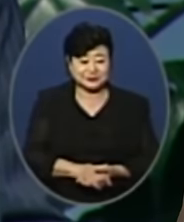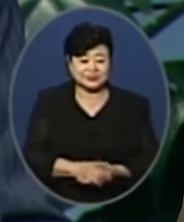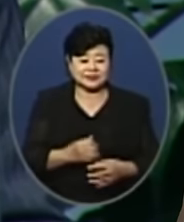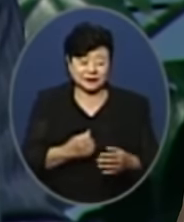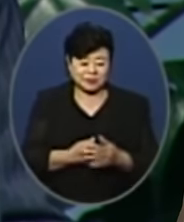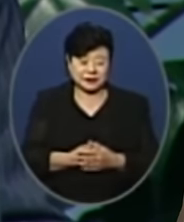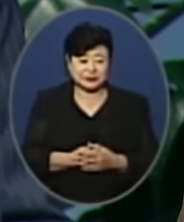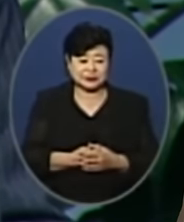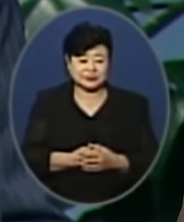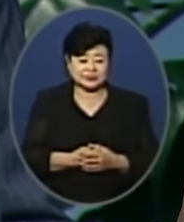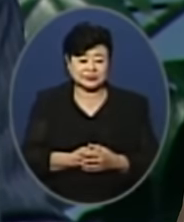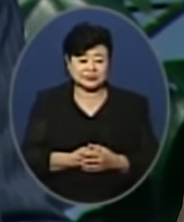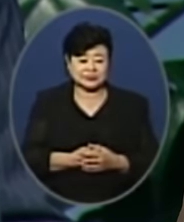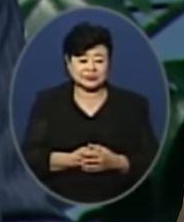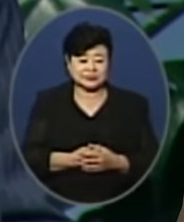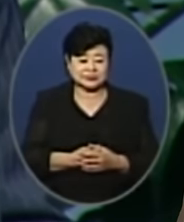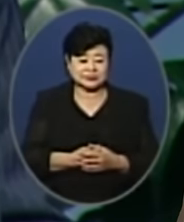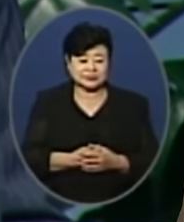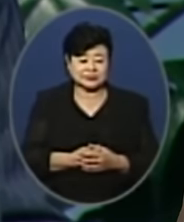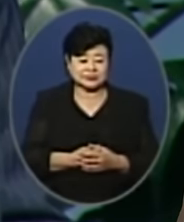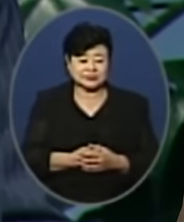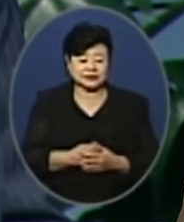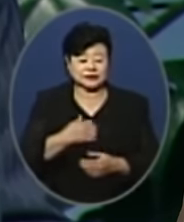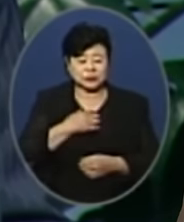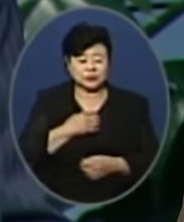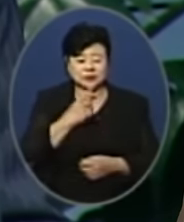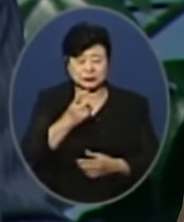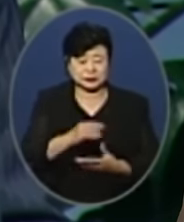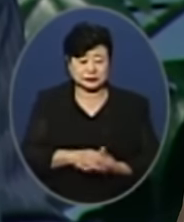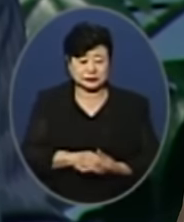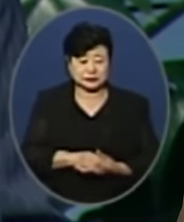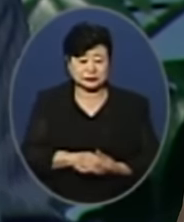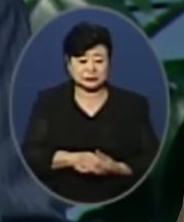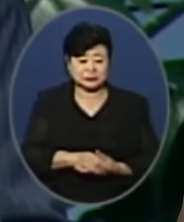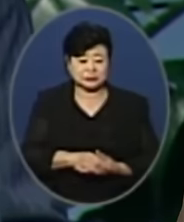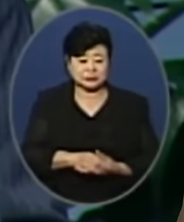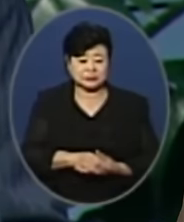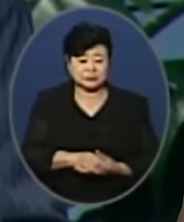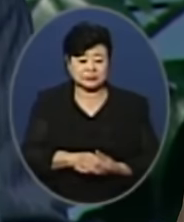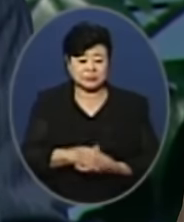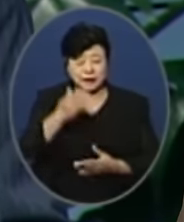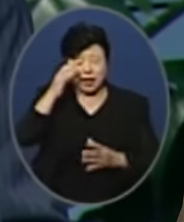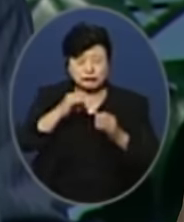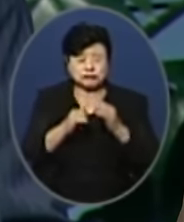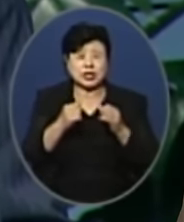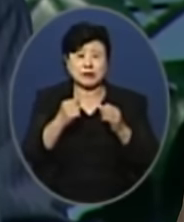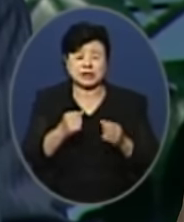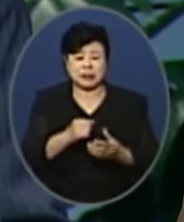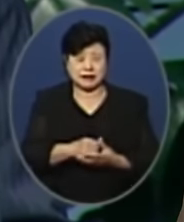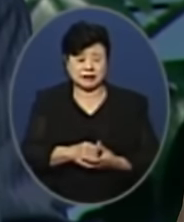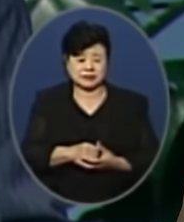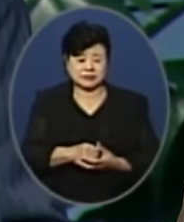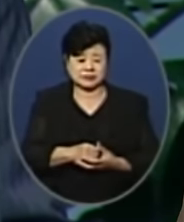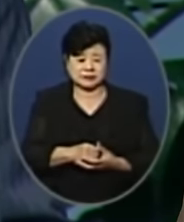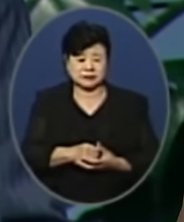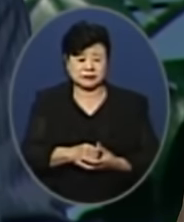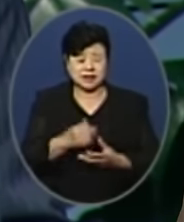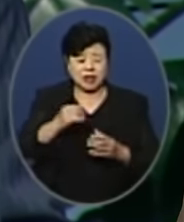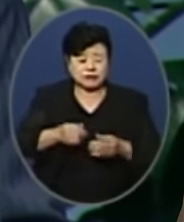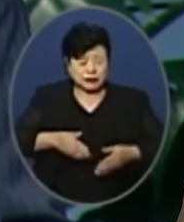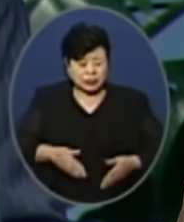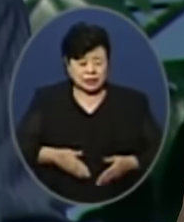때문에 그는 괴로움을 느낍니다. 왜냐하면 철저히 한국 사람입니다. 한국에서